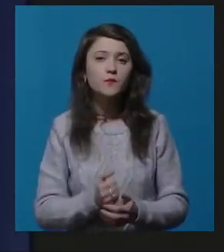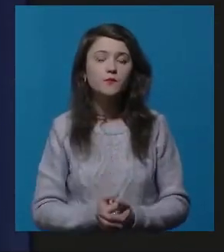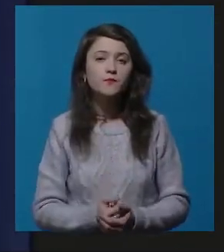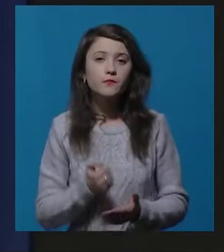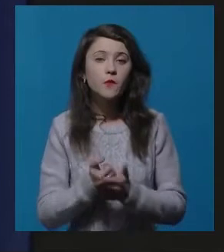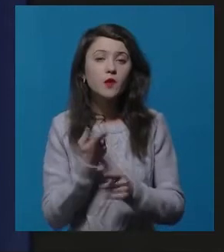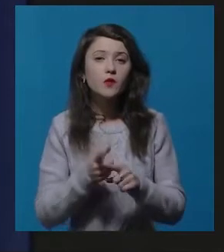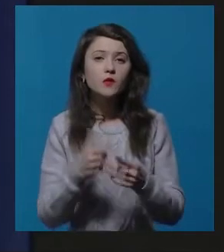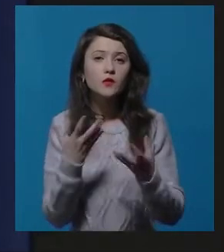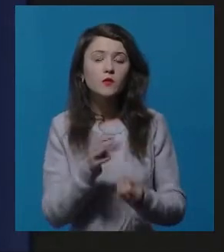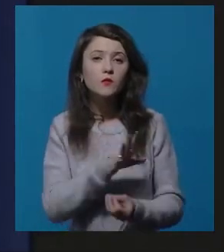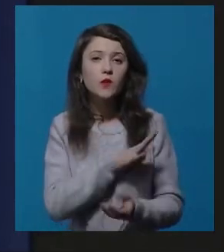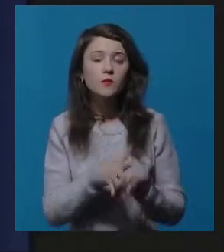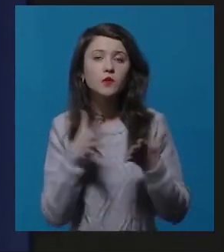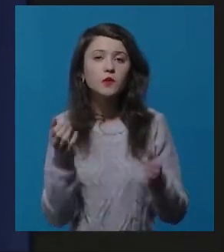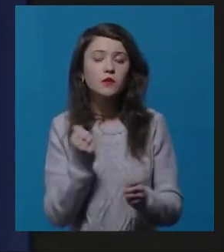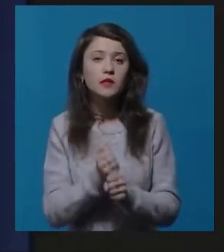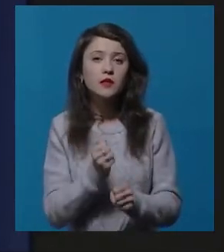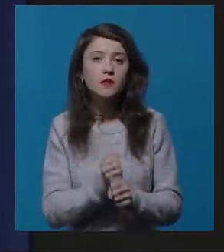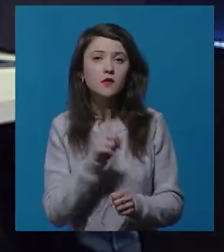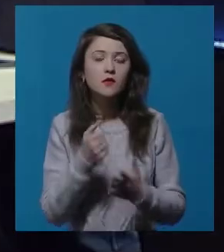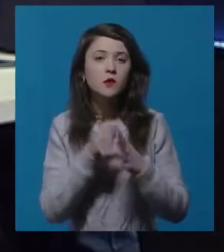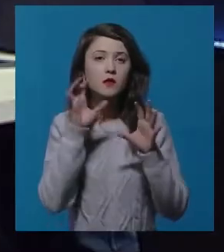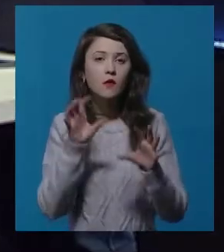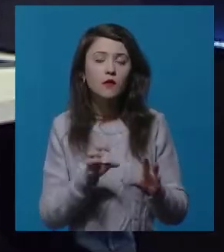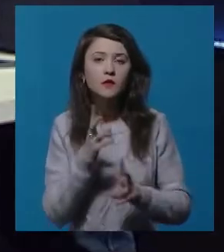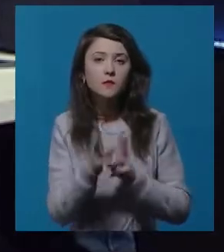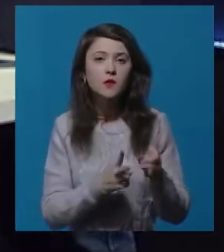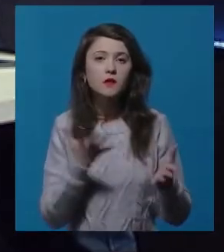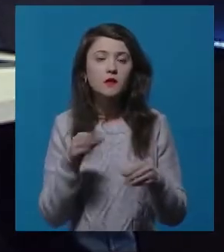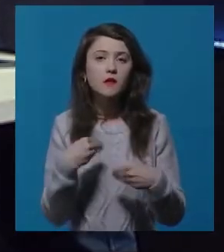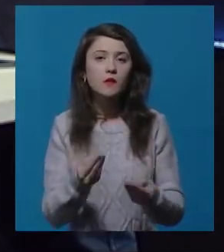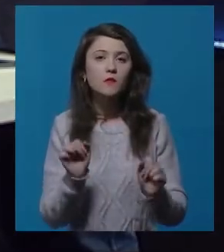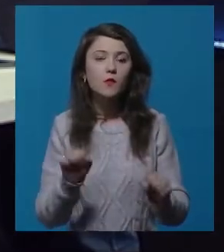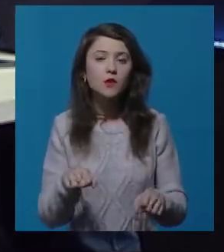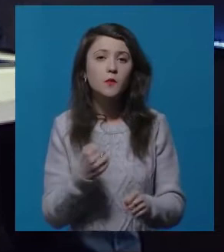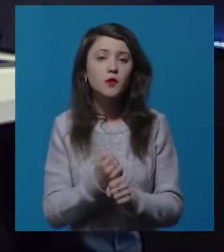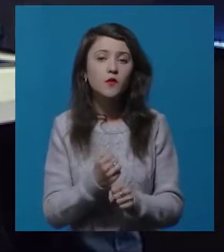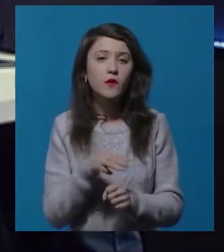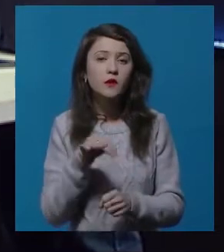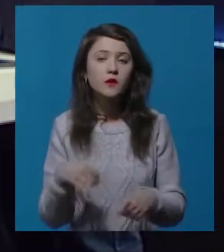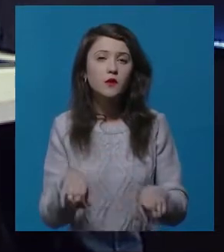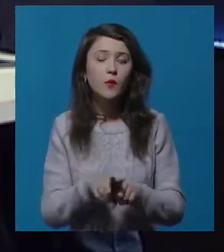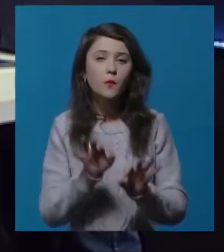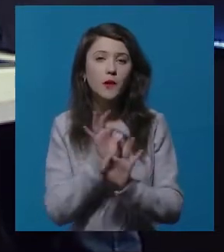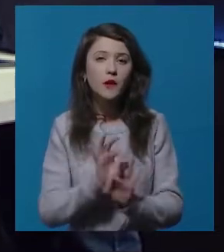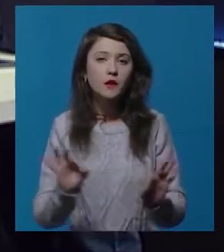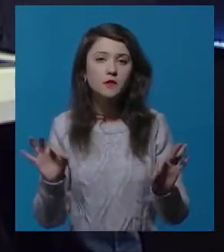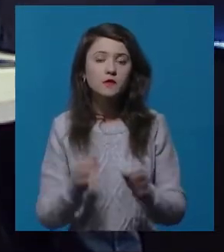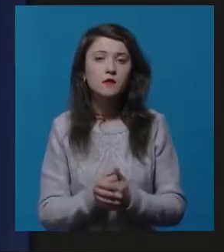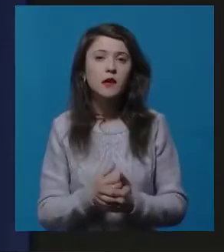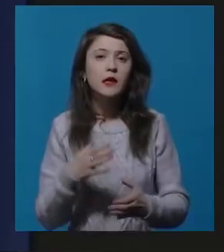ще була значна робота щодо законодавчих змін, які дали можливість функціонувати такому прекрасному